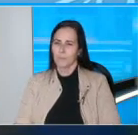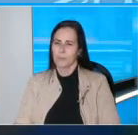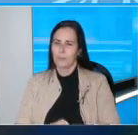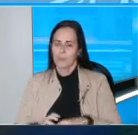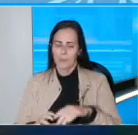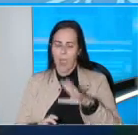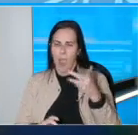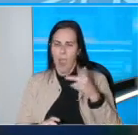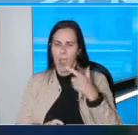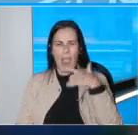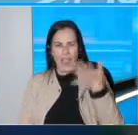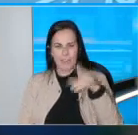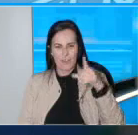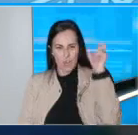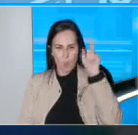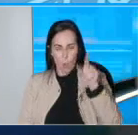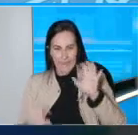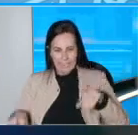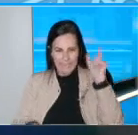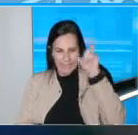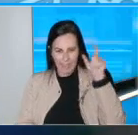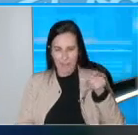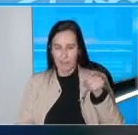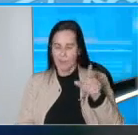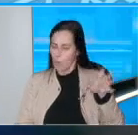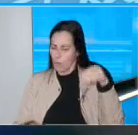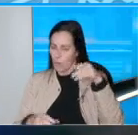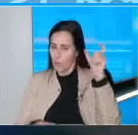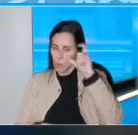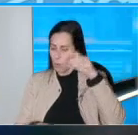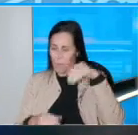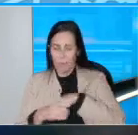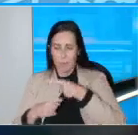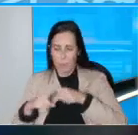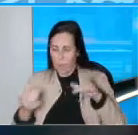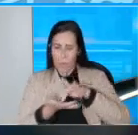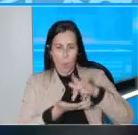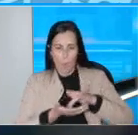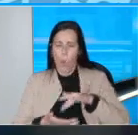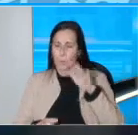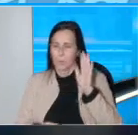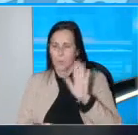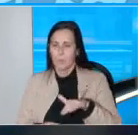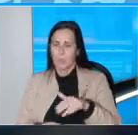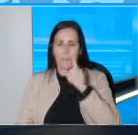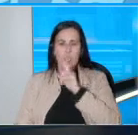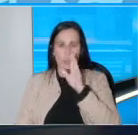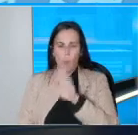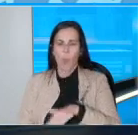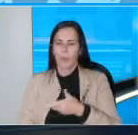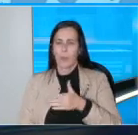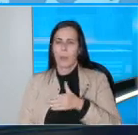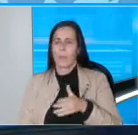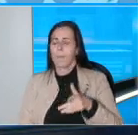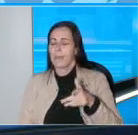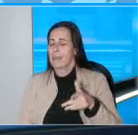המדיניות האסרטיבית החזקה שלו, המעורבות של טורקיה בכל מיני חזיות, בסוריה, במזרח